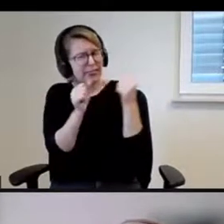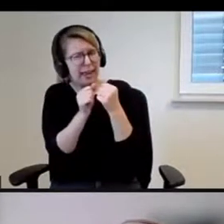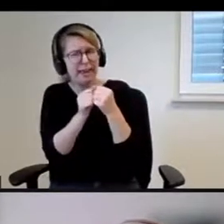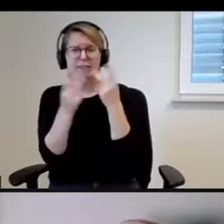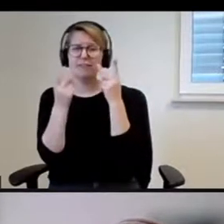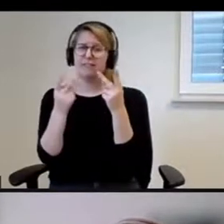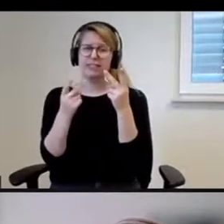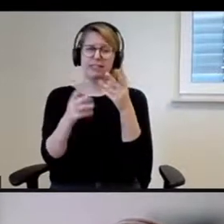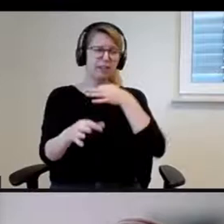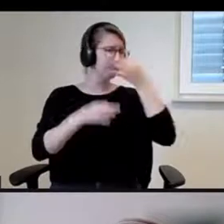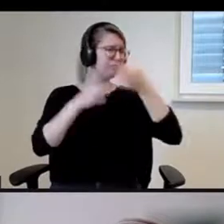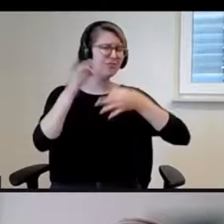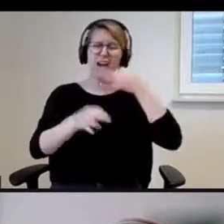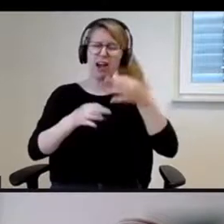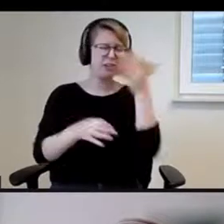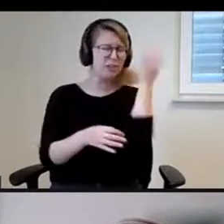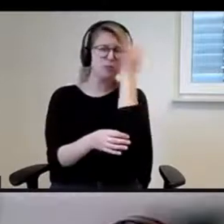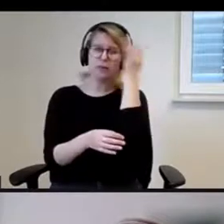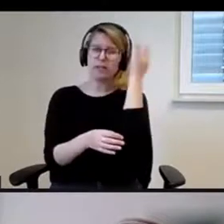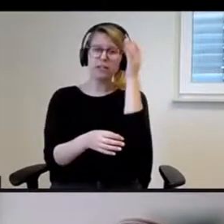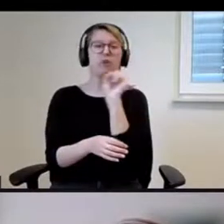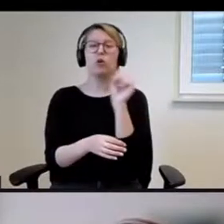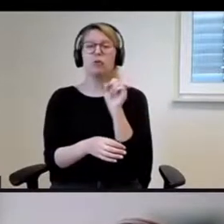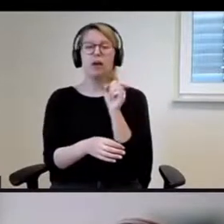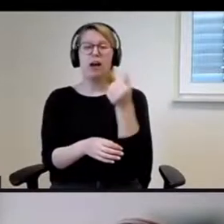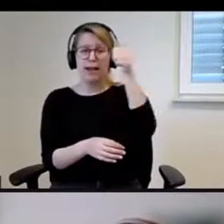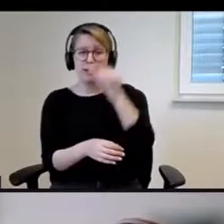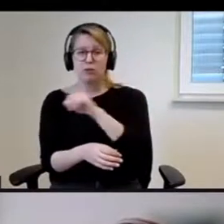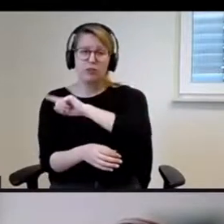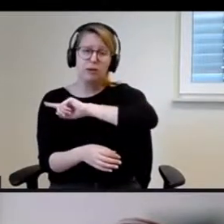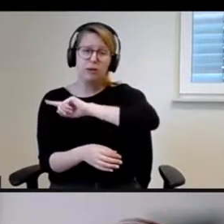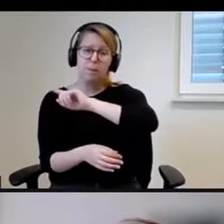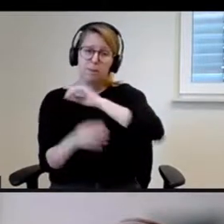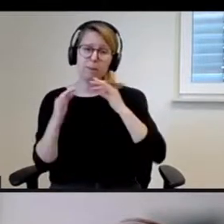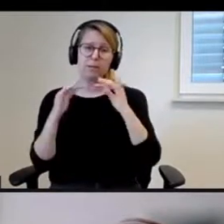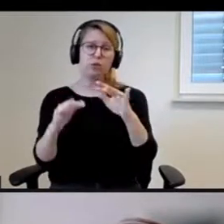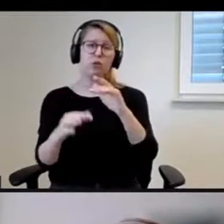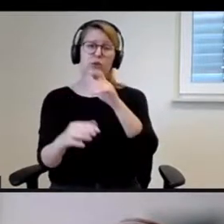citoyens européens. J'aimerais faire quelques remarques.